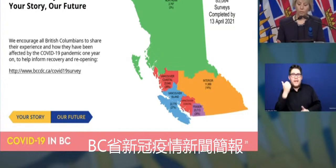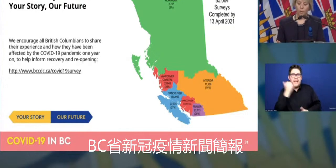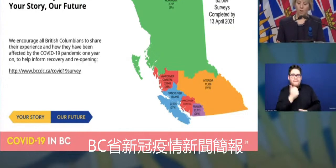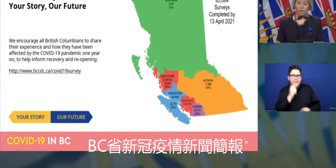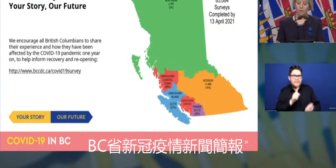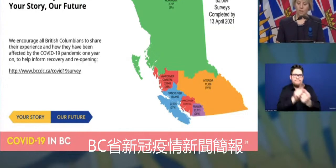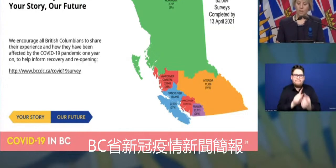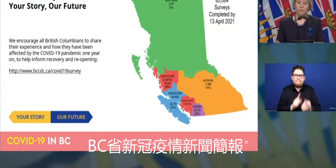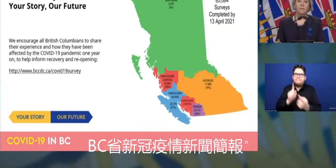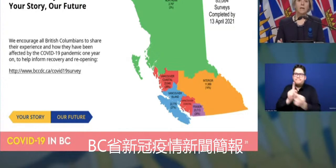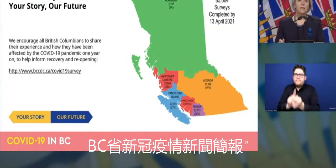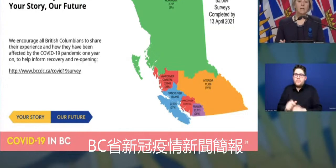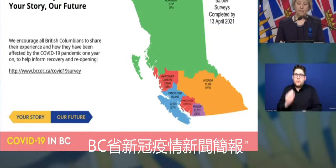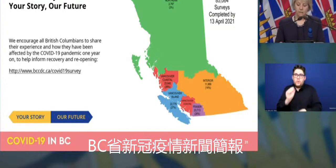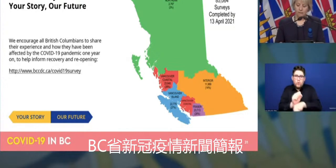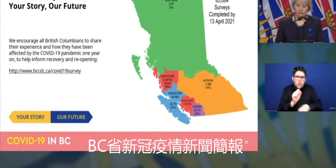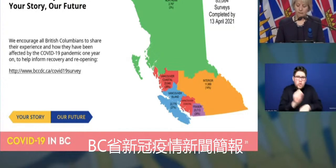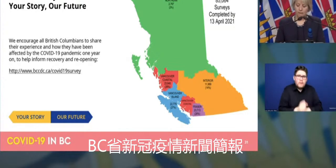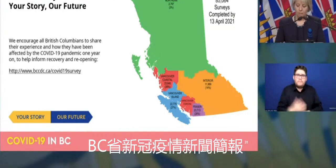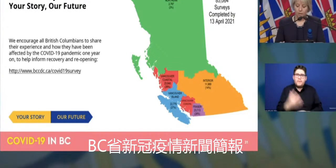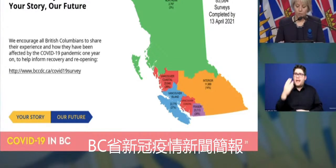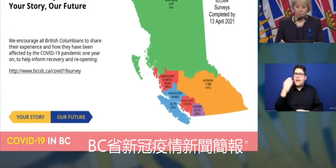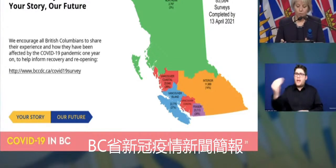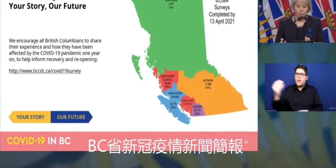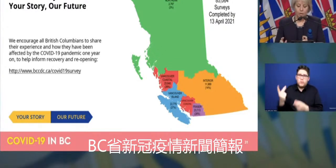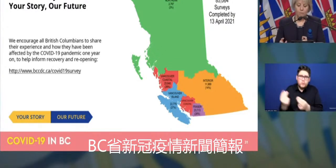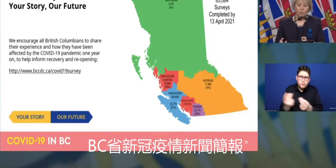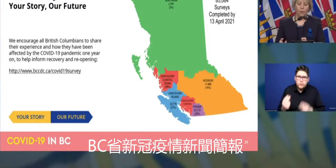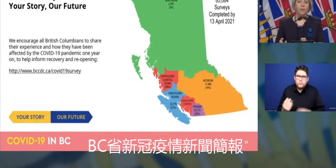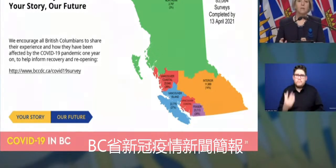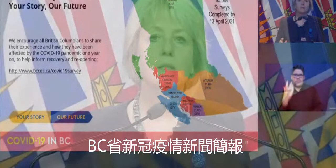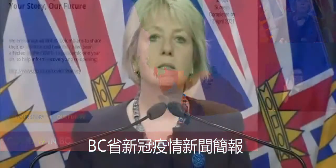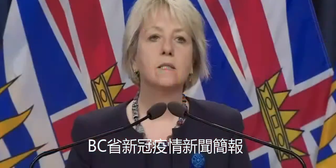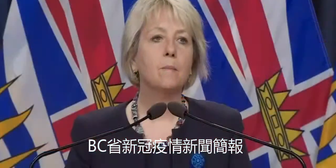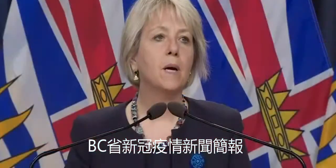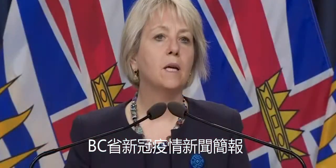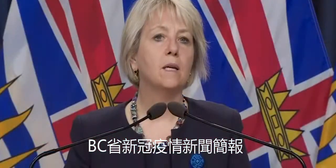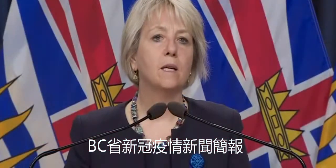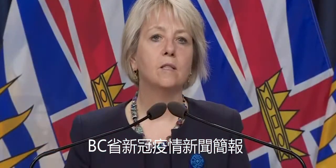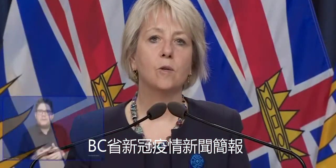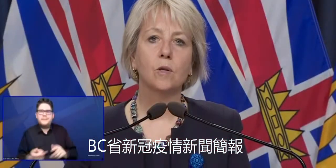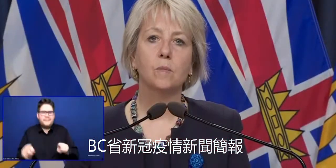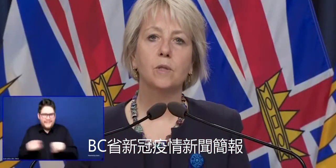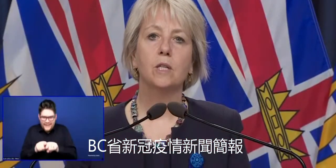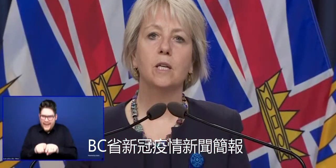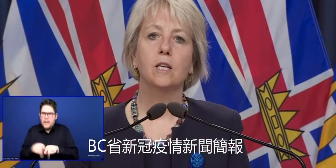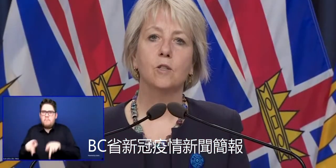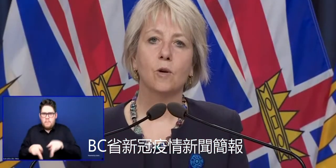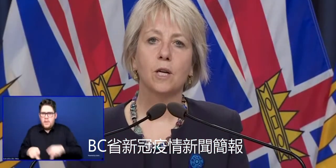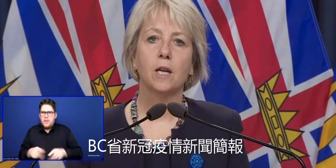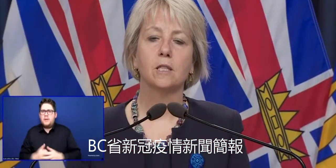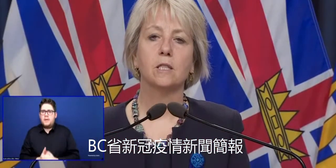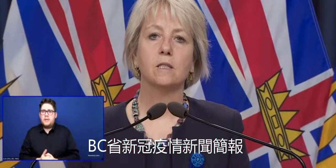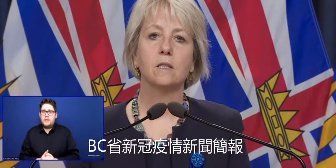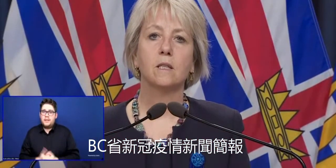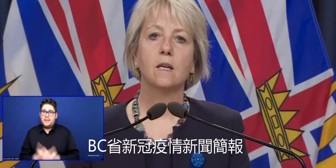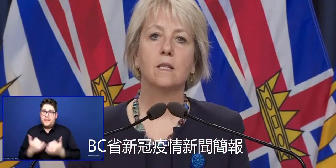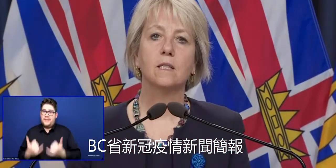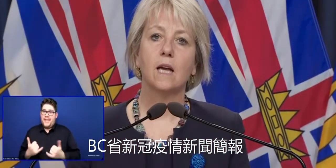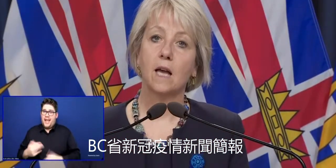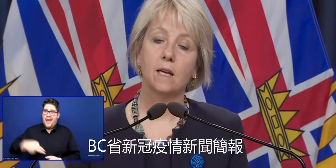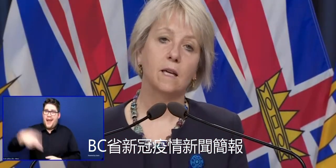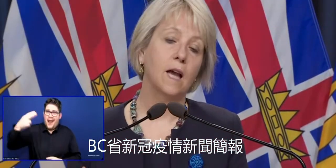以 going 也 for a 请大 walk, 家能够分 it's 享你的 likely 想法， that 也 without 是积 you or 极 them 的 knowing 参加 it, 我们的民意调 somebody 查。 in your community, in your